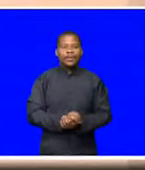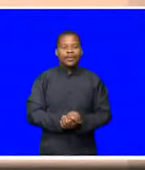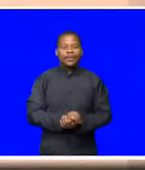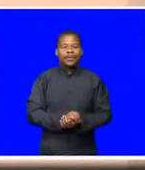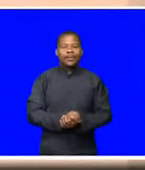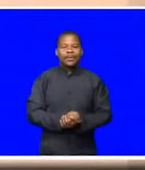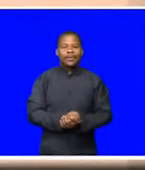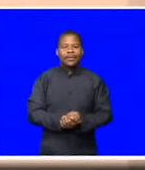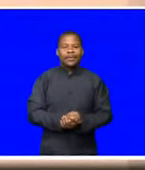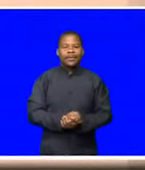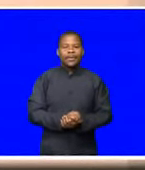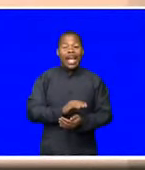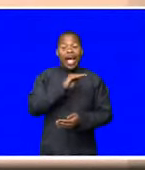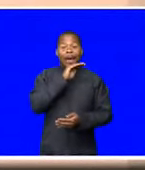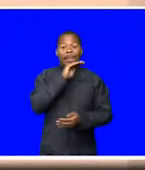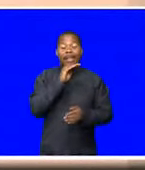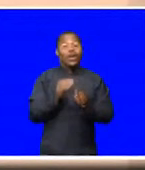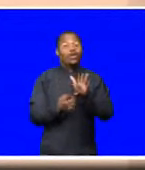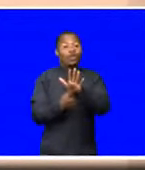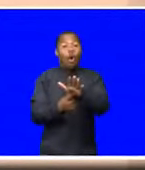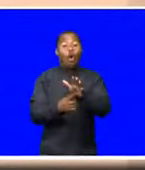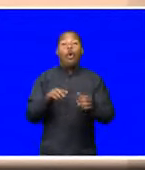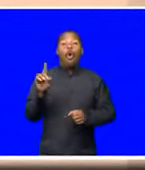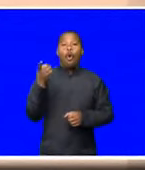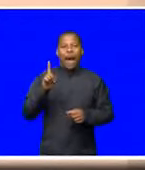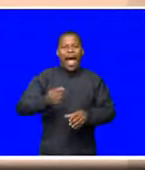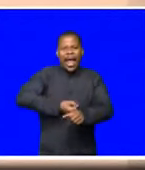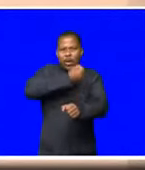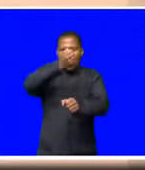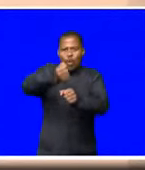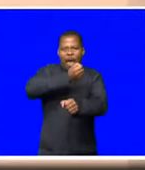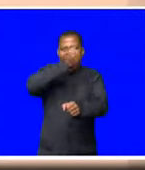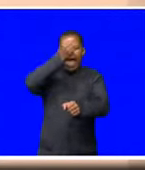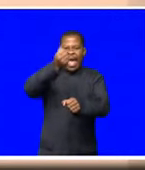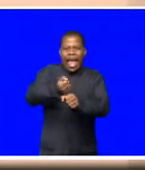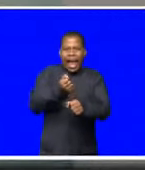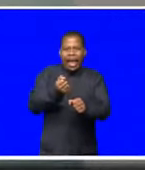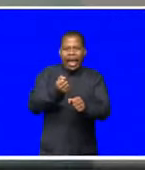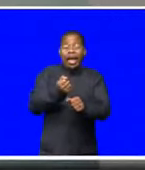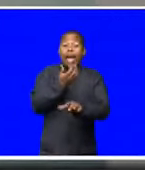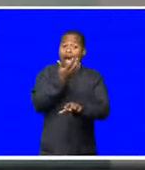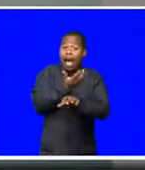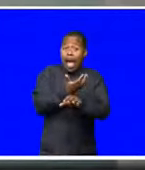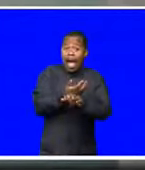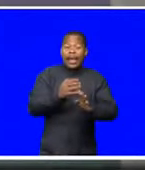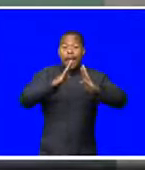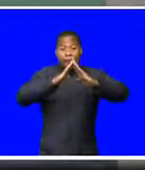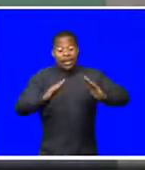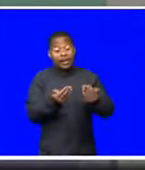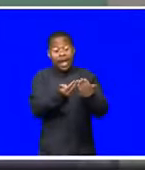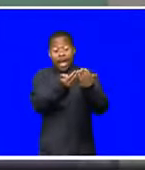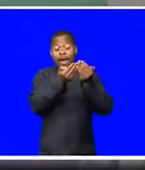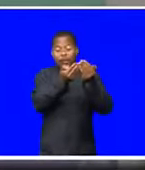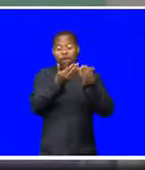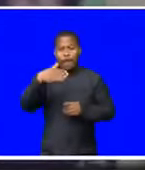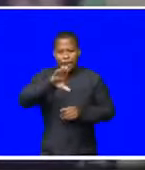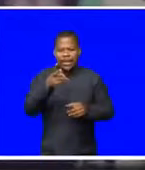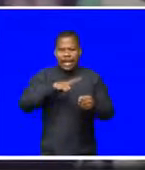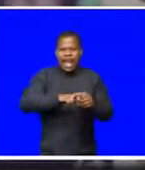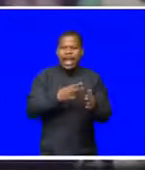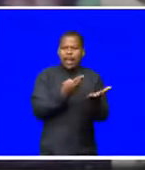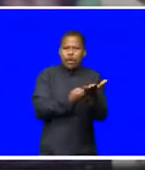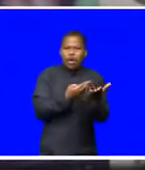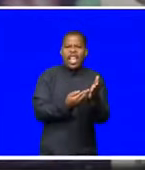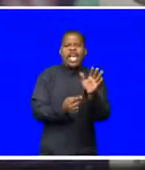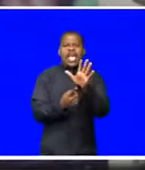vele sisebenze kakhulu nale ntiko la ka education umbiki uyaveta ukuthi kungane amanyuvesi